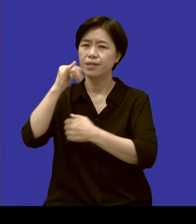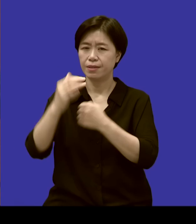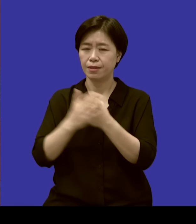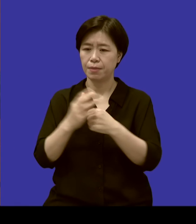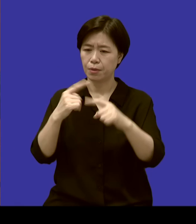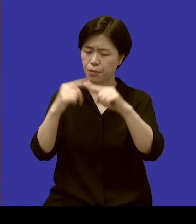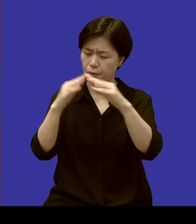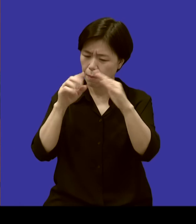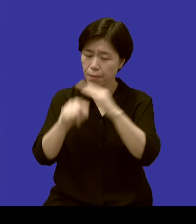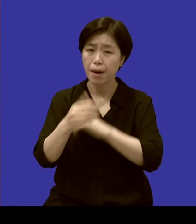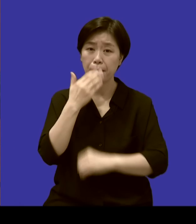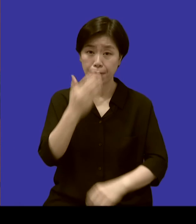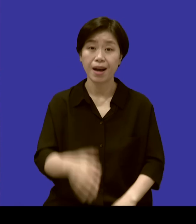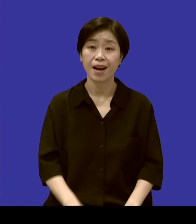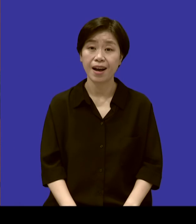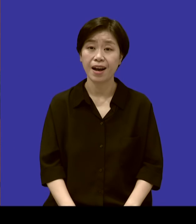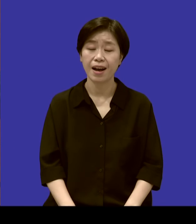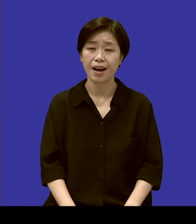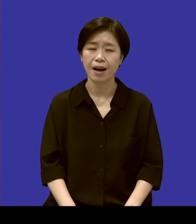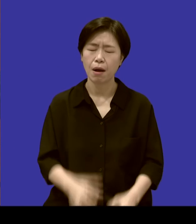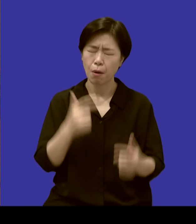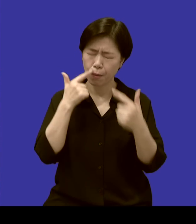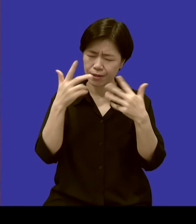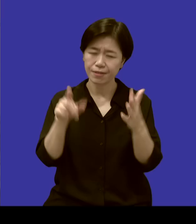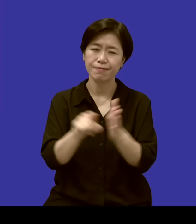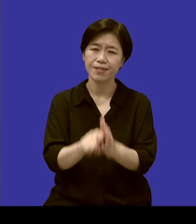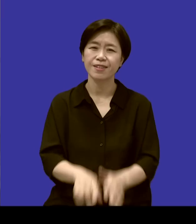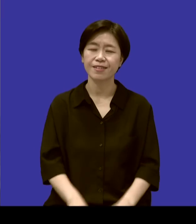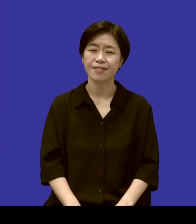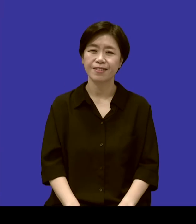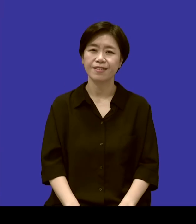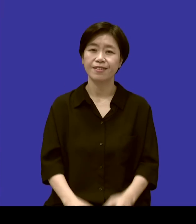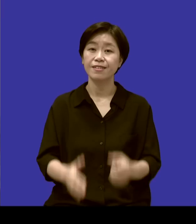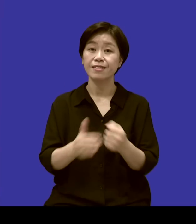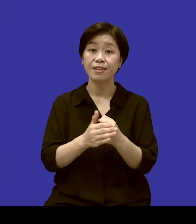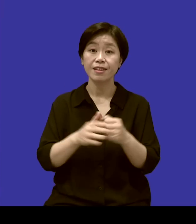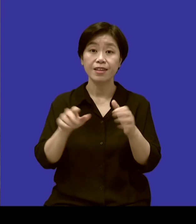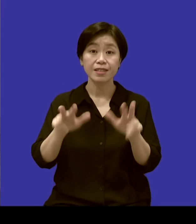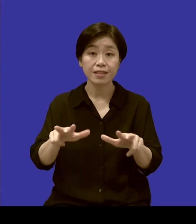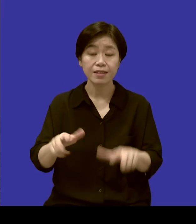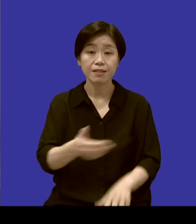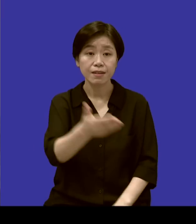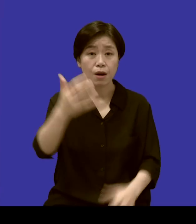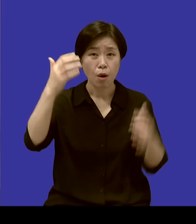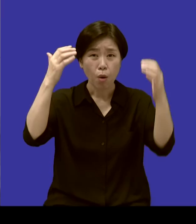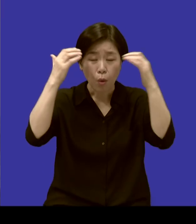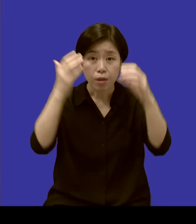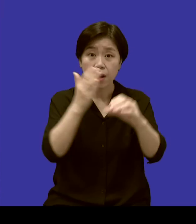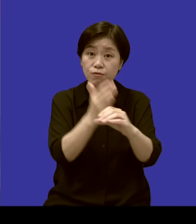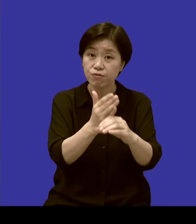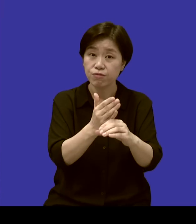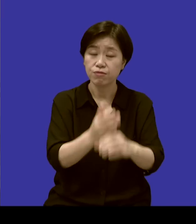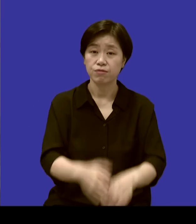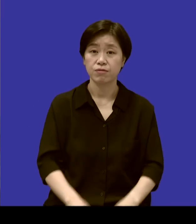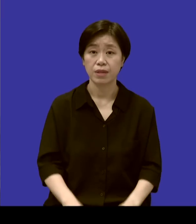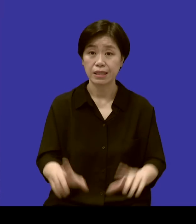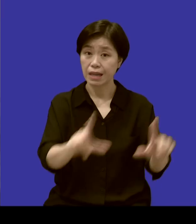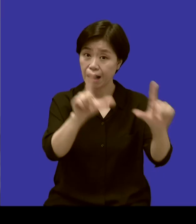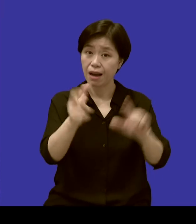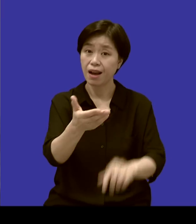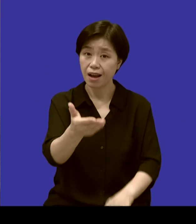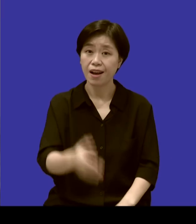부르심이었어요. 그런 거를 느꼈어요. 그래서 지금 고난 가운데 있으신 분들, 또